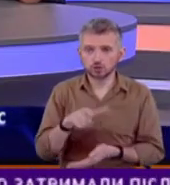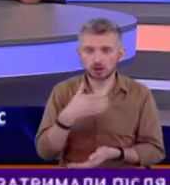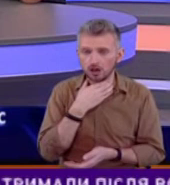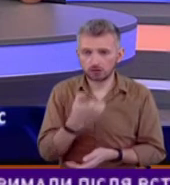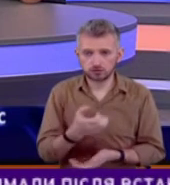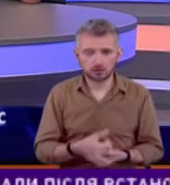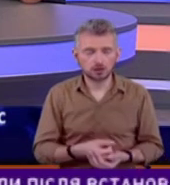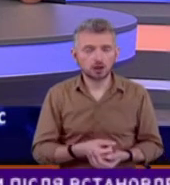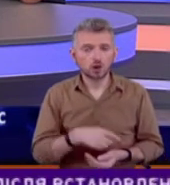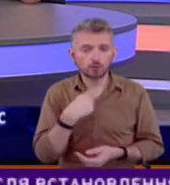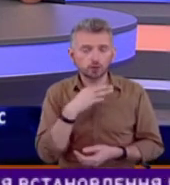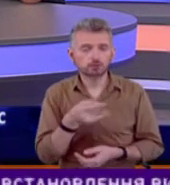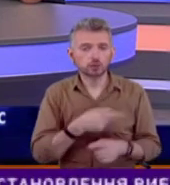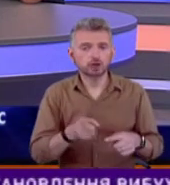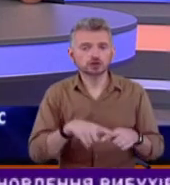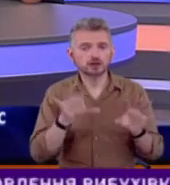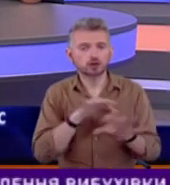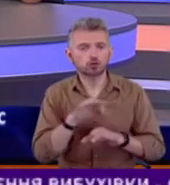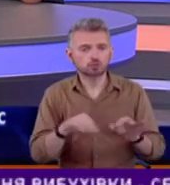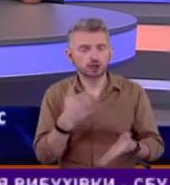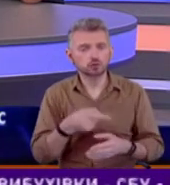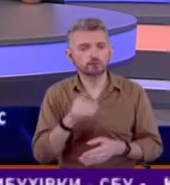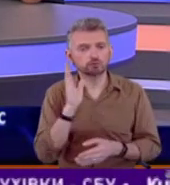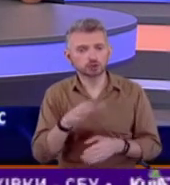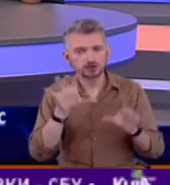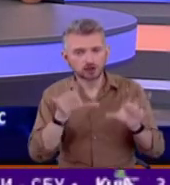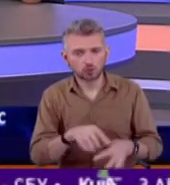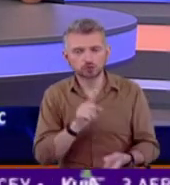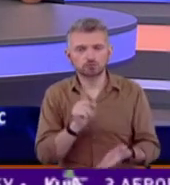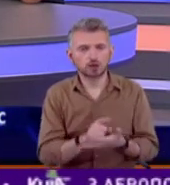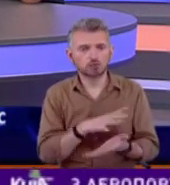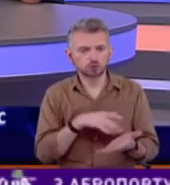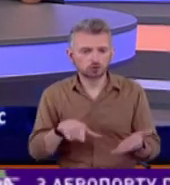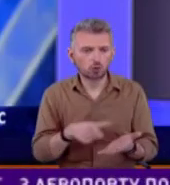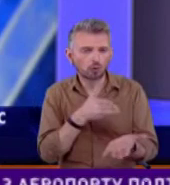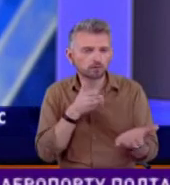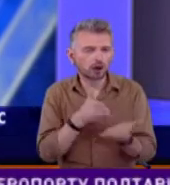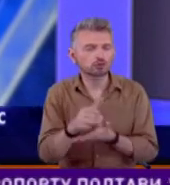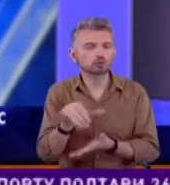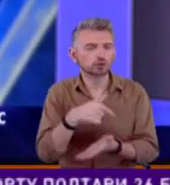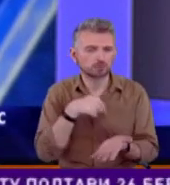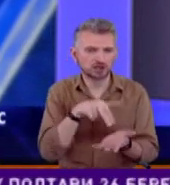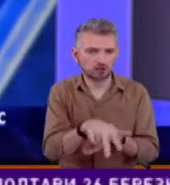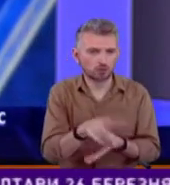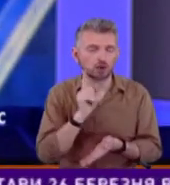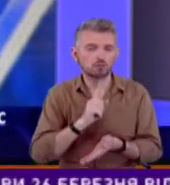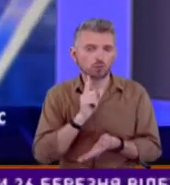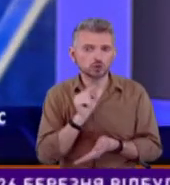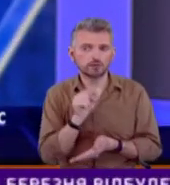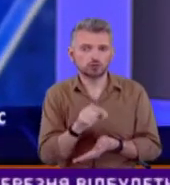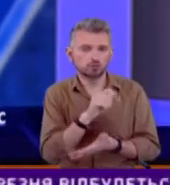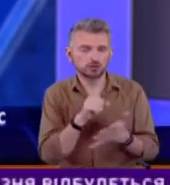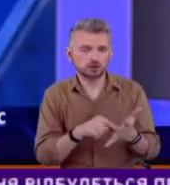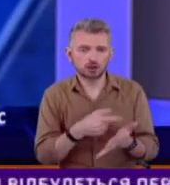Ми говоримо про те, що це законопроект, якщо він стане законом, він має бути дороговказом, куди ми йдемо. Ми поки що, на жаль, в цій частині